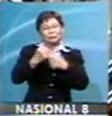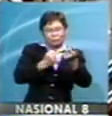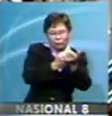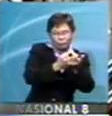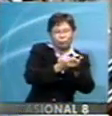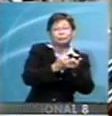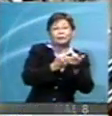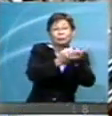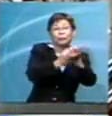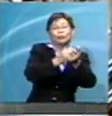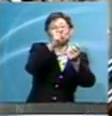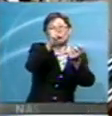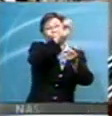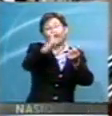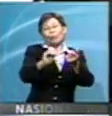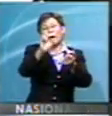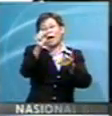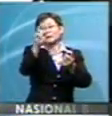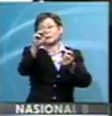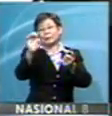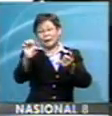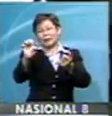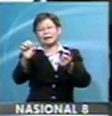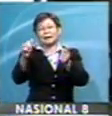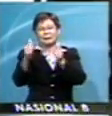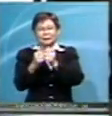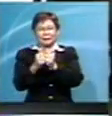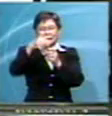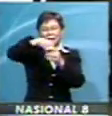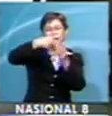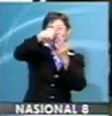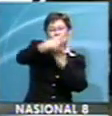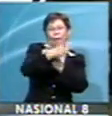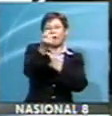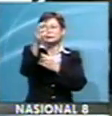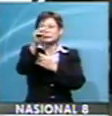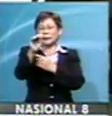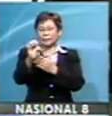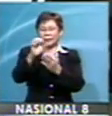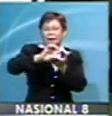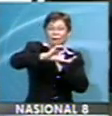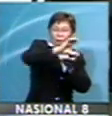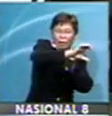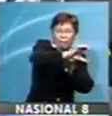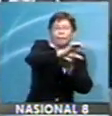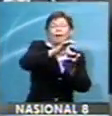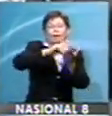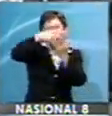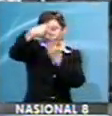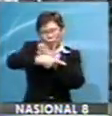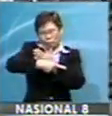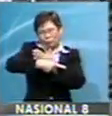kadar faedah sebanyak 2% untuk SME partner yang dikenal pasti Dalam program SME investment partner sip melalui program